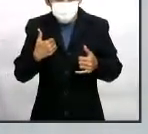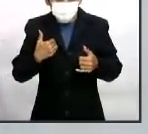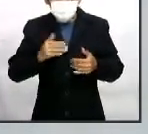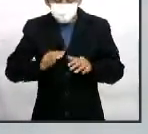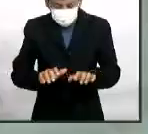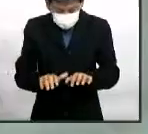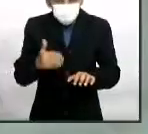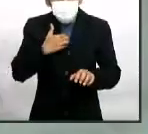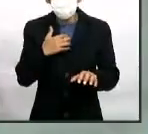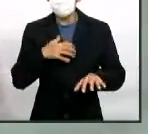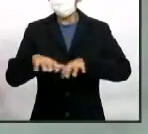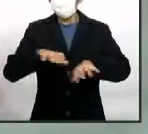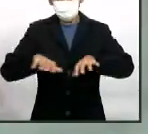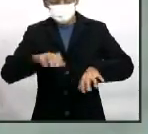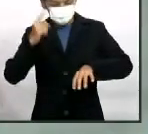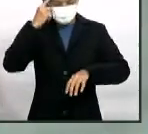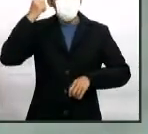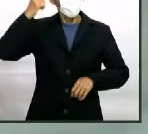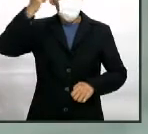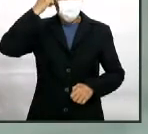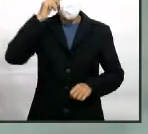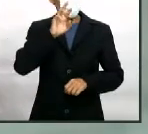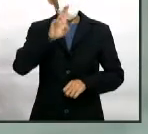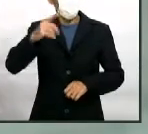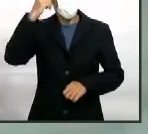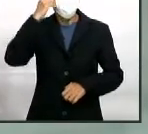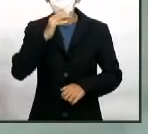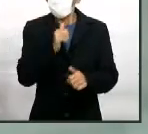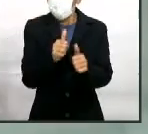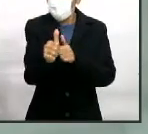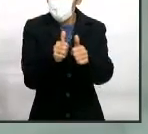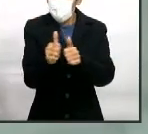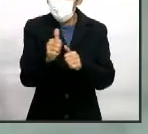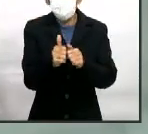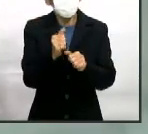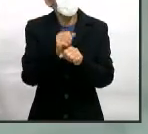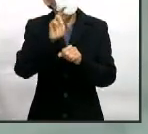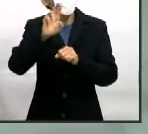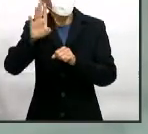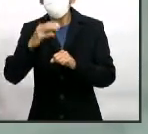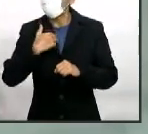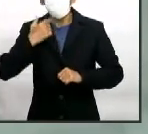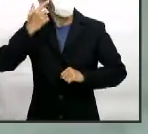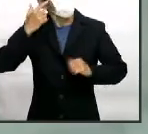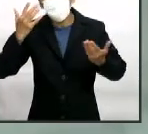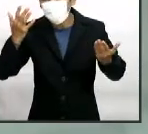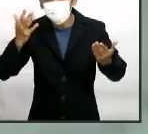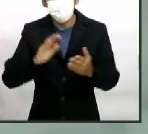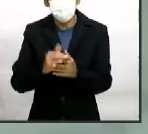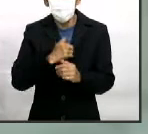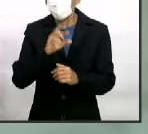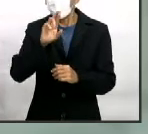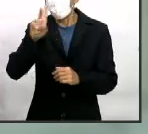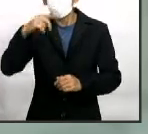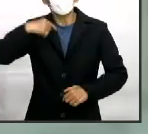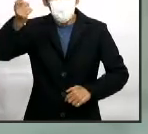การจัดการหลังบ้านเนี่ยเราพอรู้มาบ้างระบบแต่ถ้าเป็นเกมอื่นเนี่ยเรื่องการจัดการระบบหลังบ้านเนี่ยเราอาจจะยังไม่ค่อยรู้แต่พอเป็น RV เ